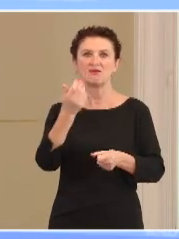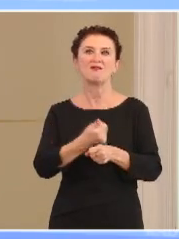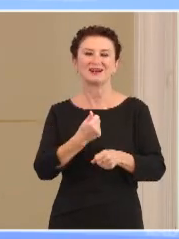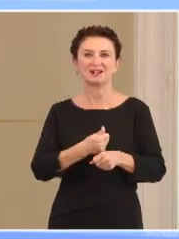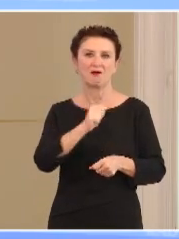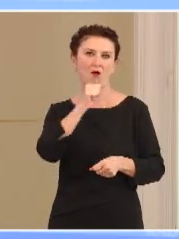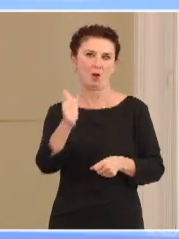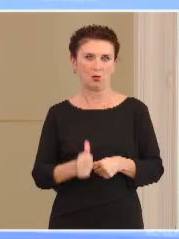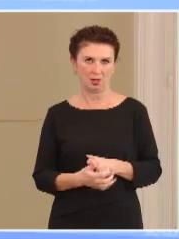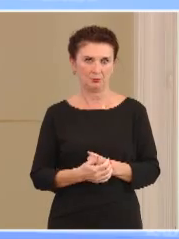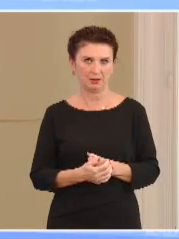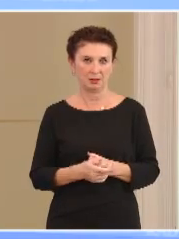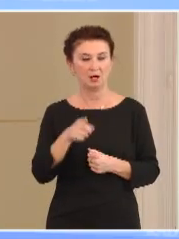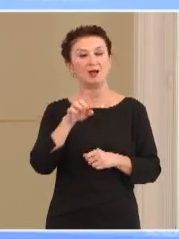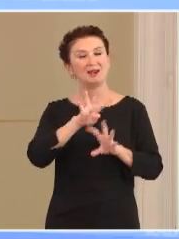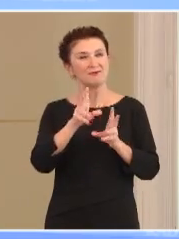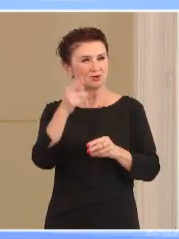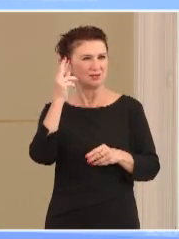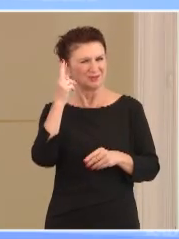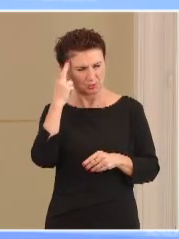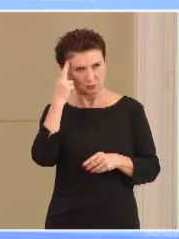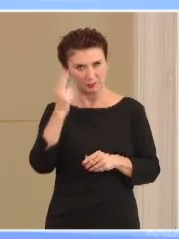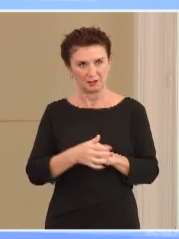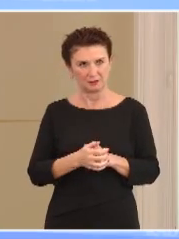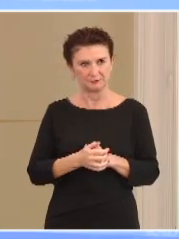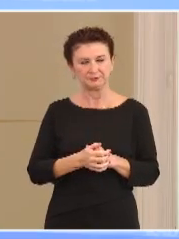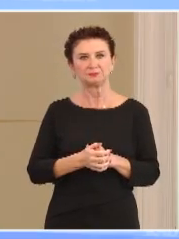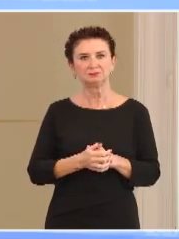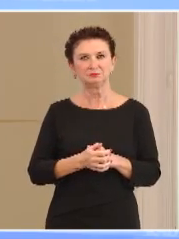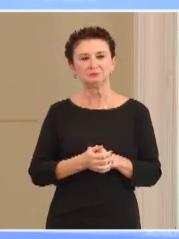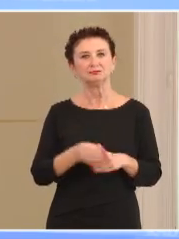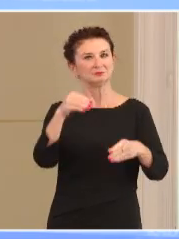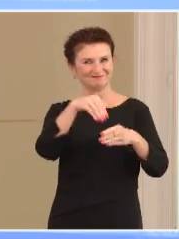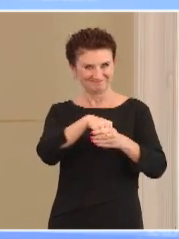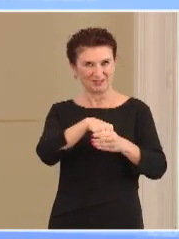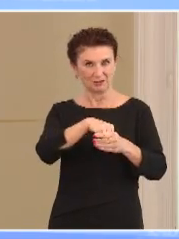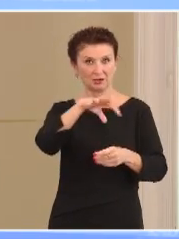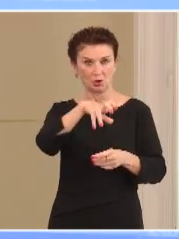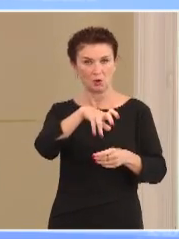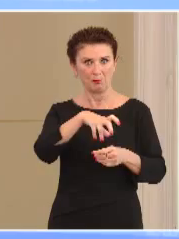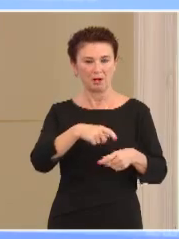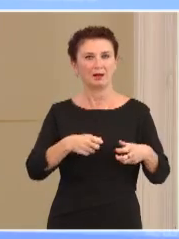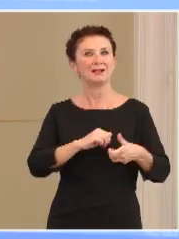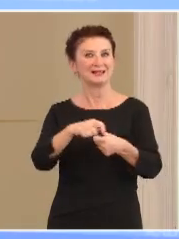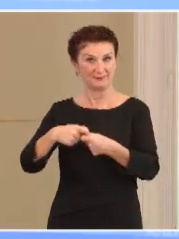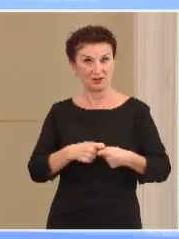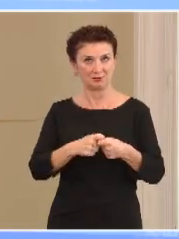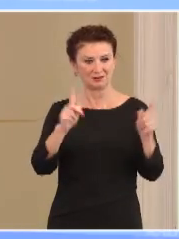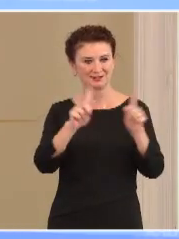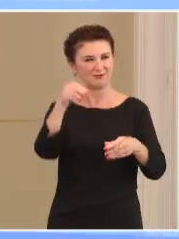rozumieją. Tam są też politycy wśród związkowców i oni też mówią, że mało się